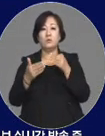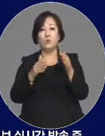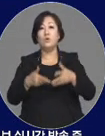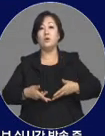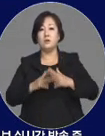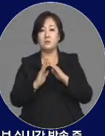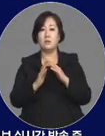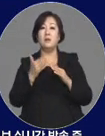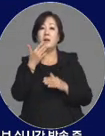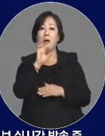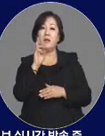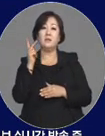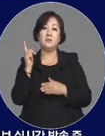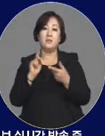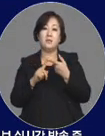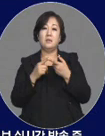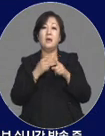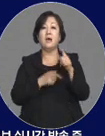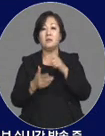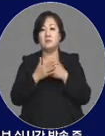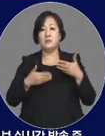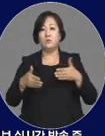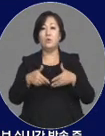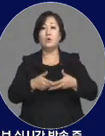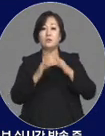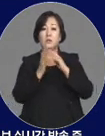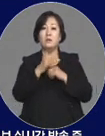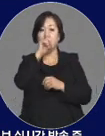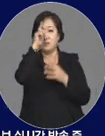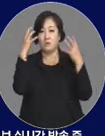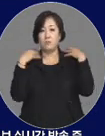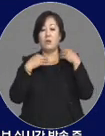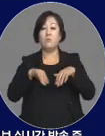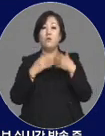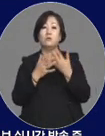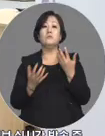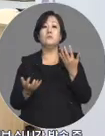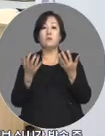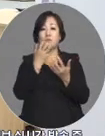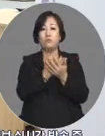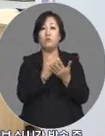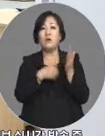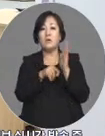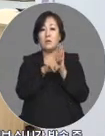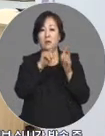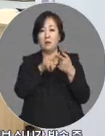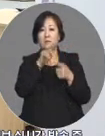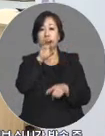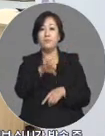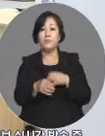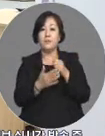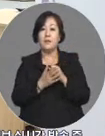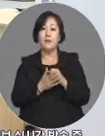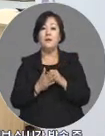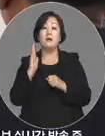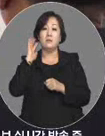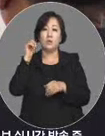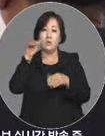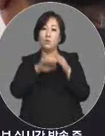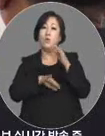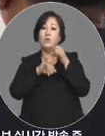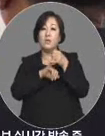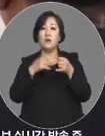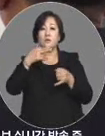건설, R&D 지구 간설도로 개설 등이 정부 안에 반영됐습니다. 또 다른 대선 공약인 수소